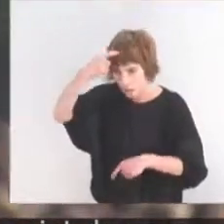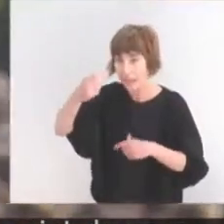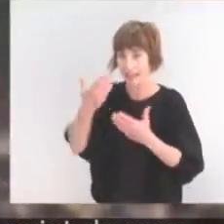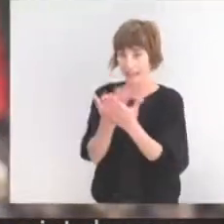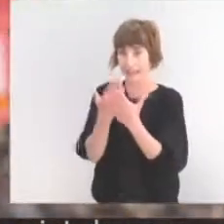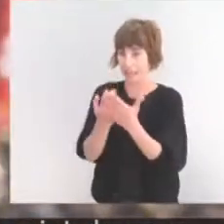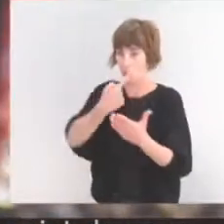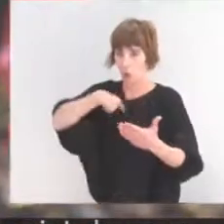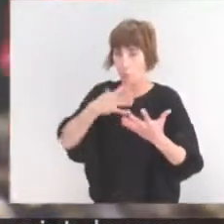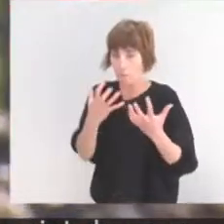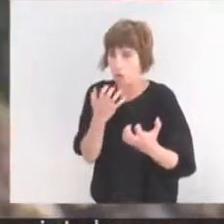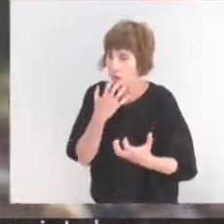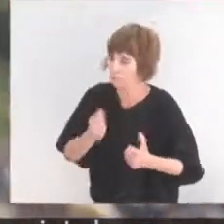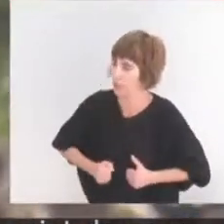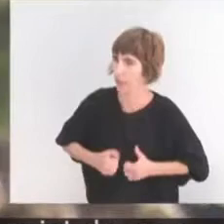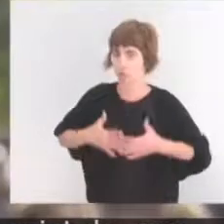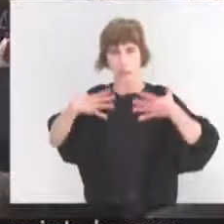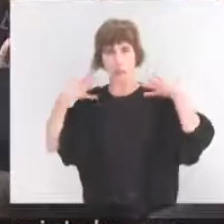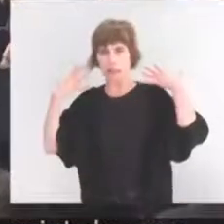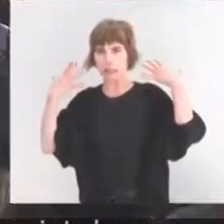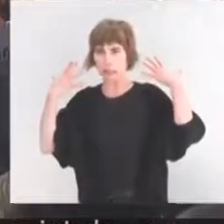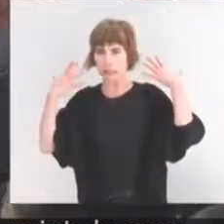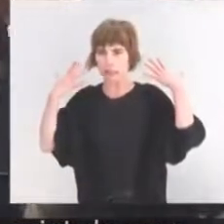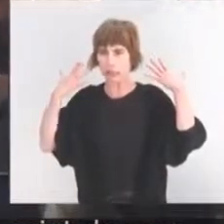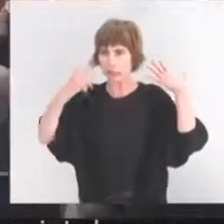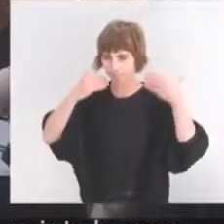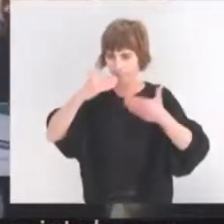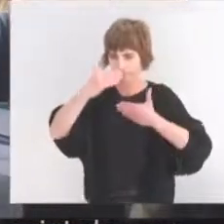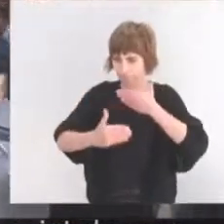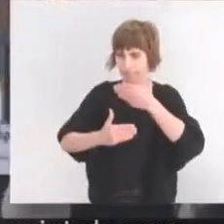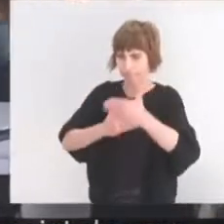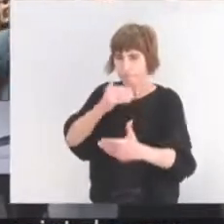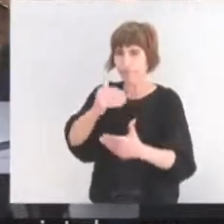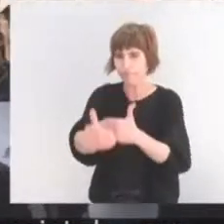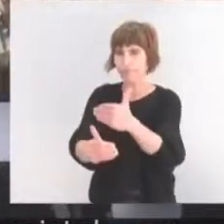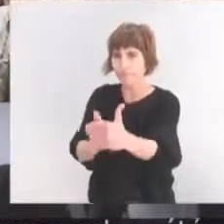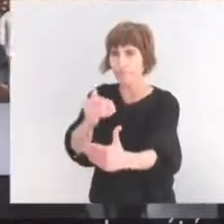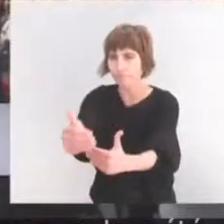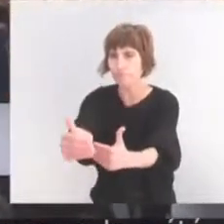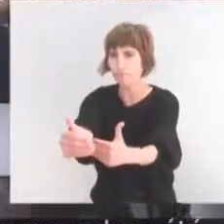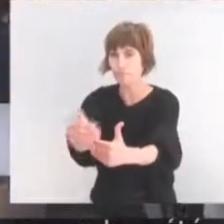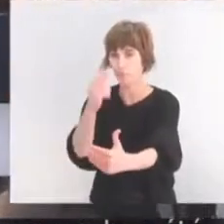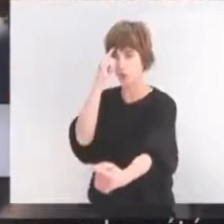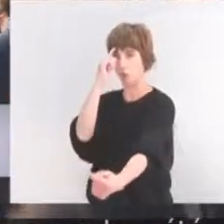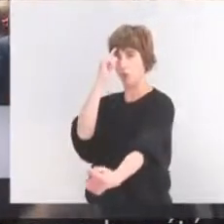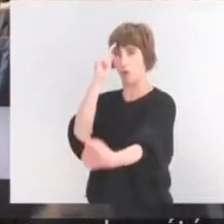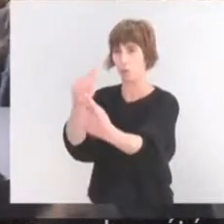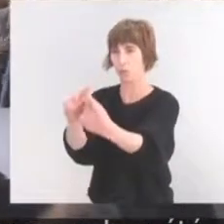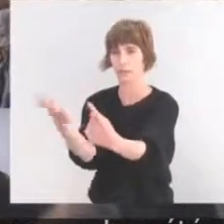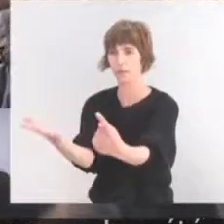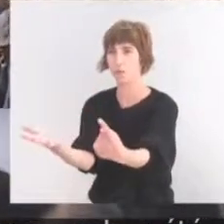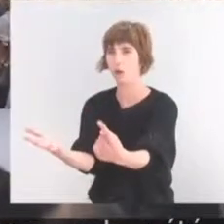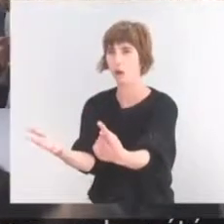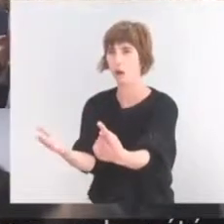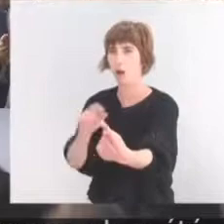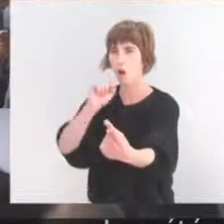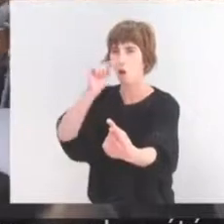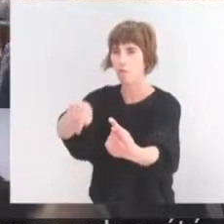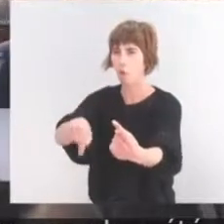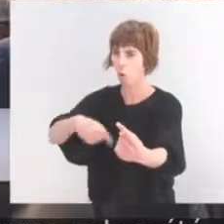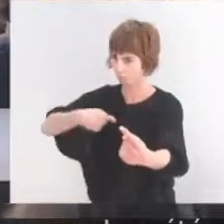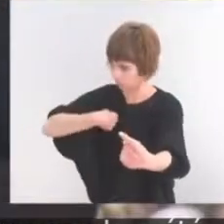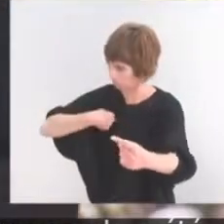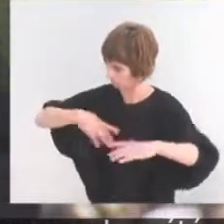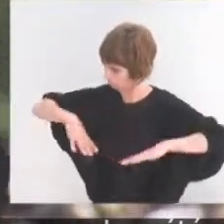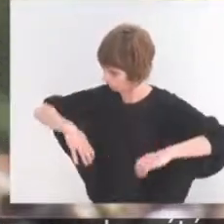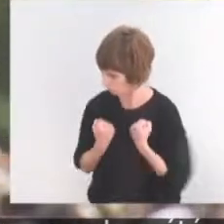nous cherchons à chaque étape, quelle qu'en soit la forme, elle a pour objectif de nous rendre possible d'être maîtres de